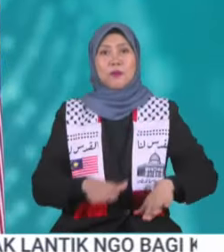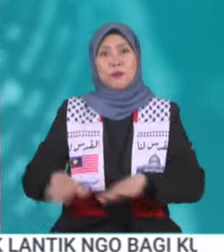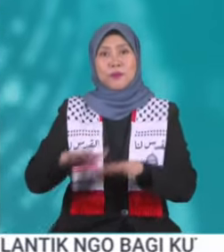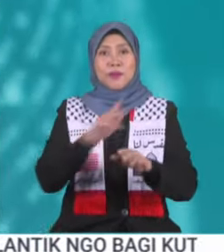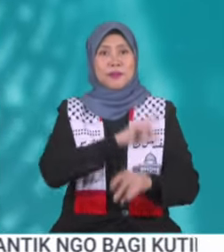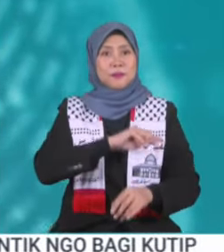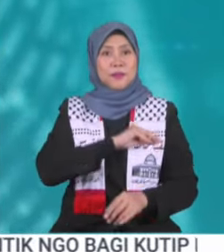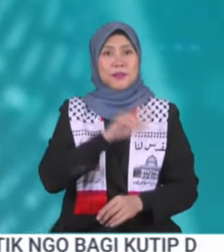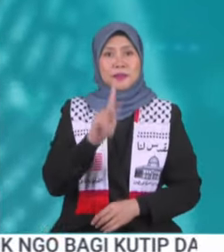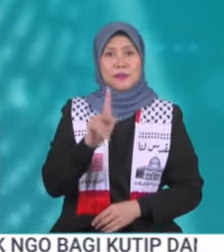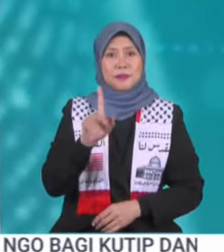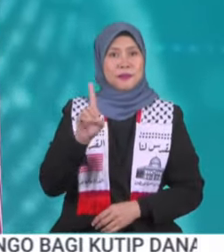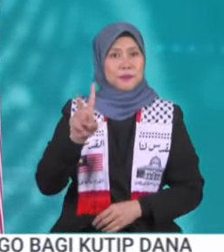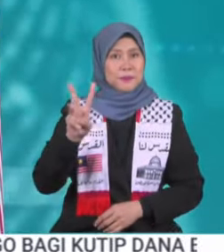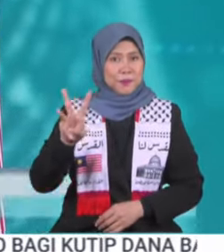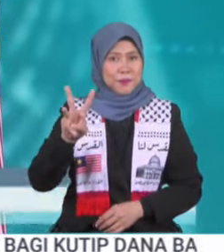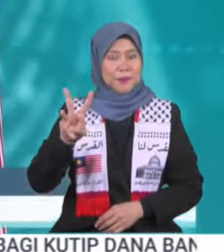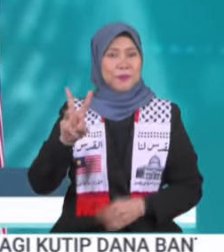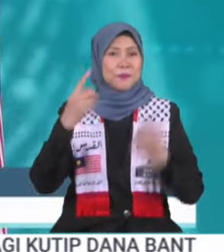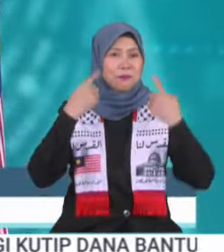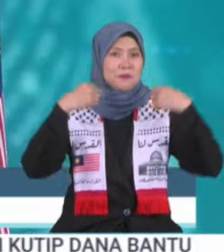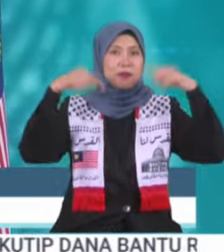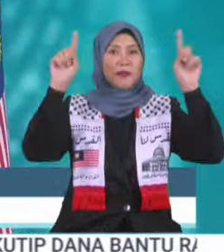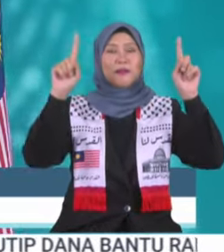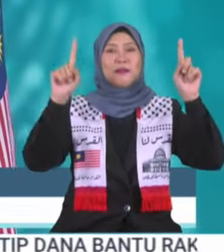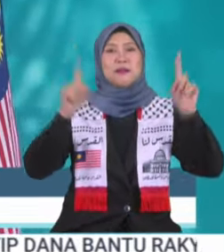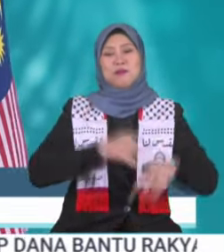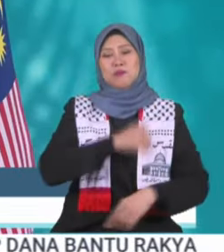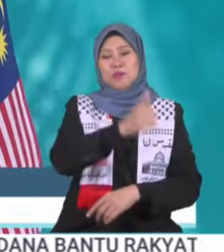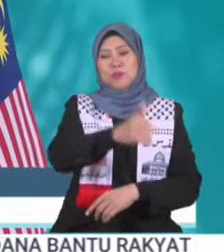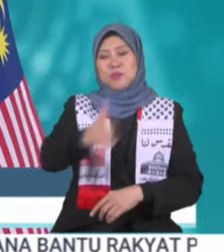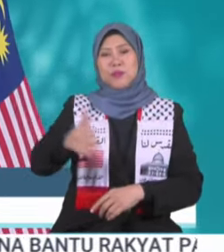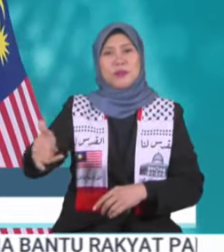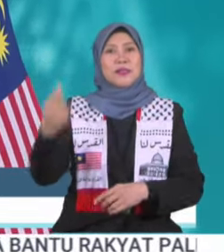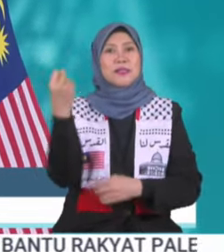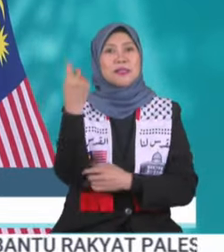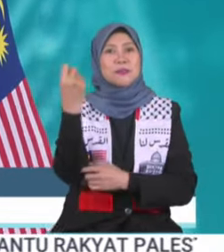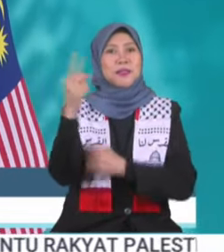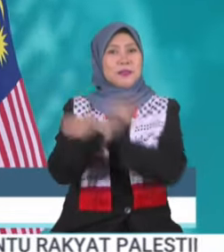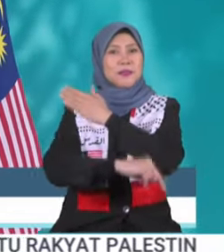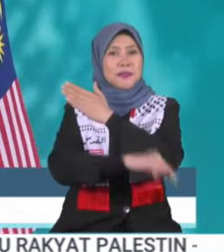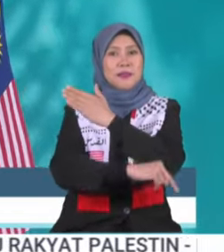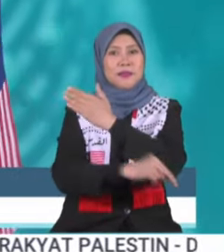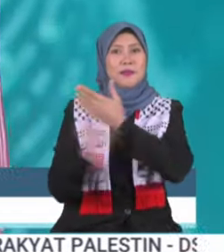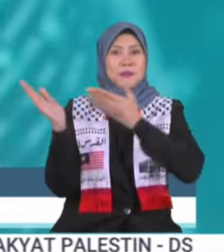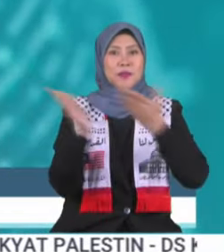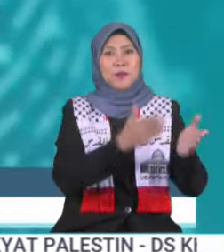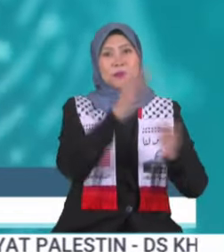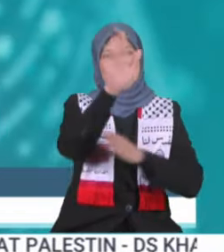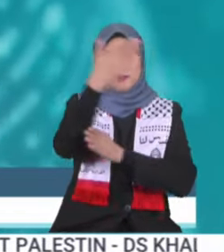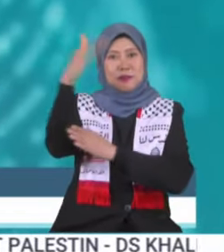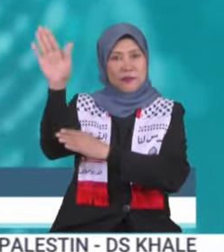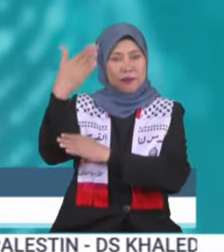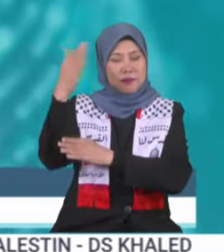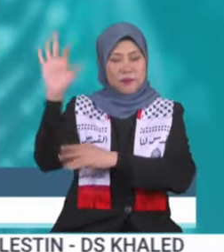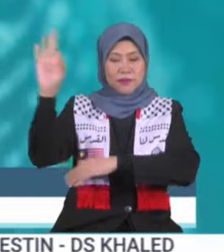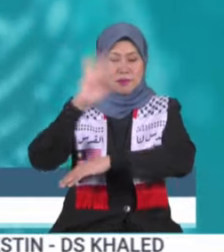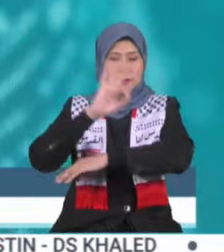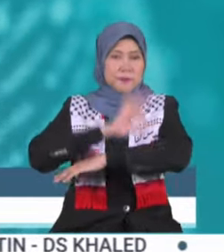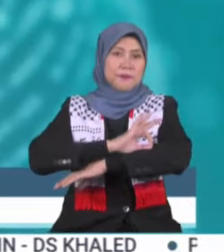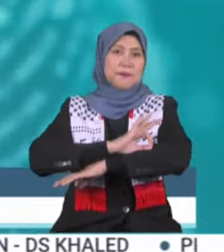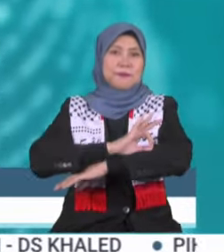Kementerian Kemajuan Desa dan Wilayah KKDW berjaya merentasi 11 buah negeri dengan membawa bendera Jalur Gemilang